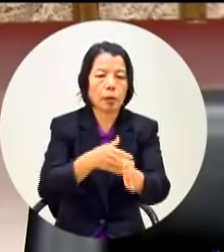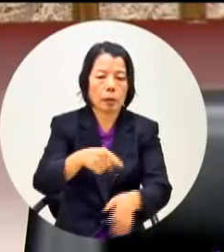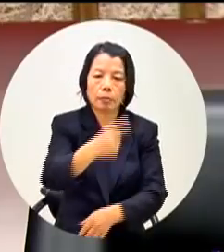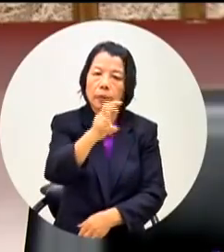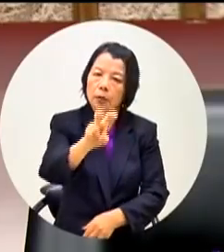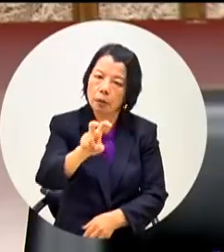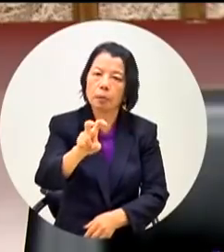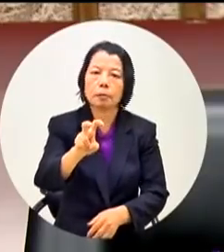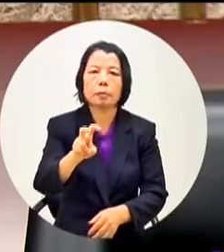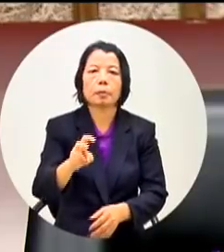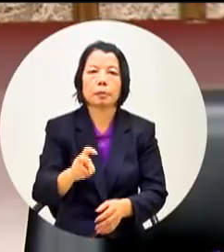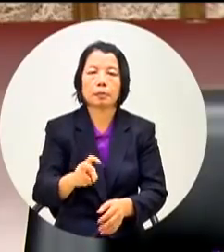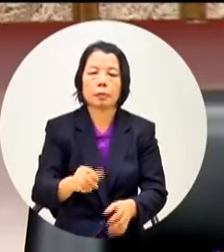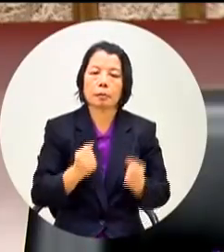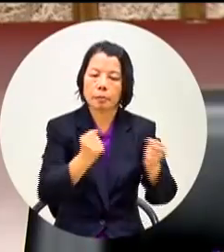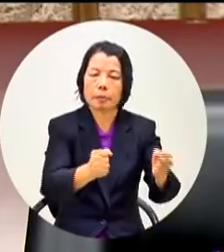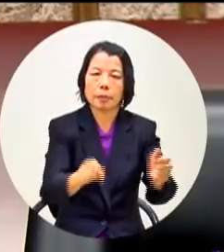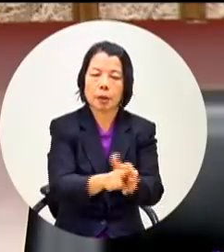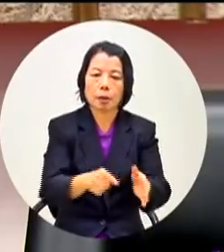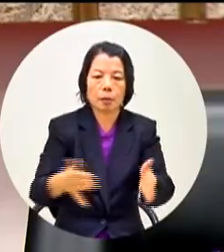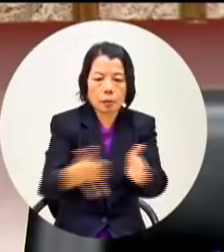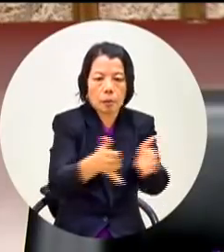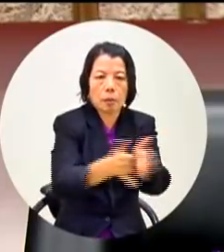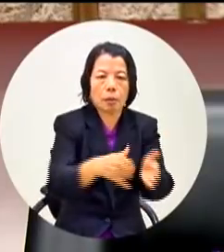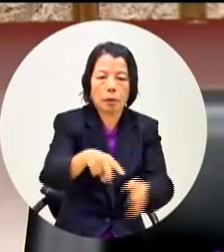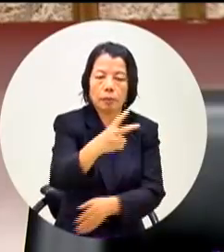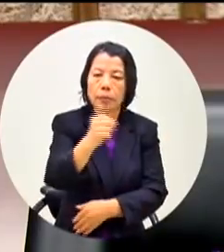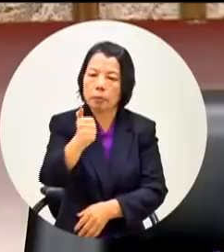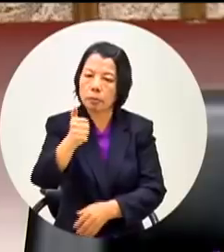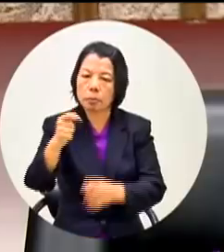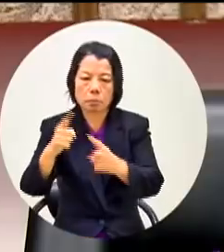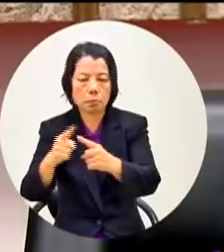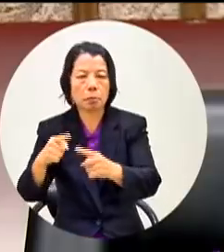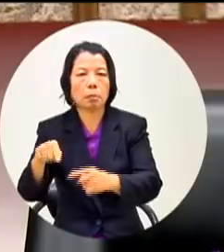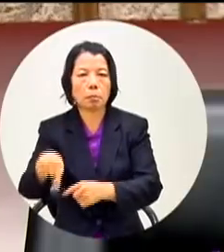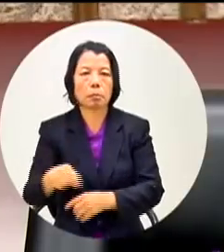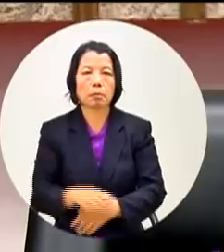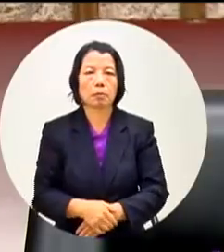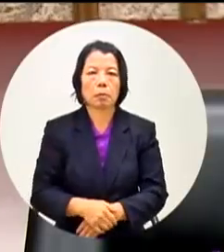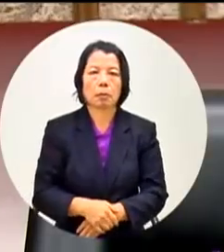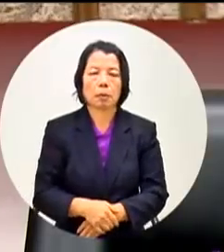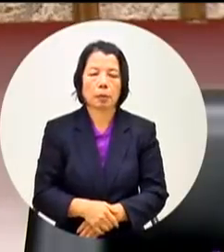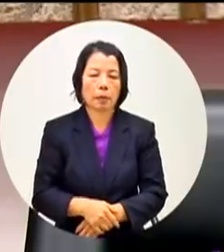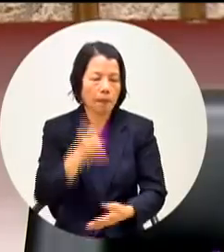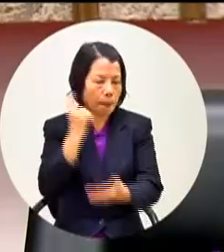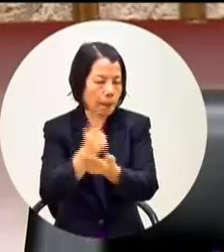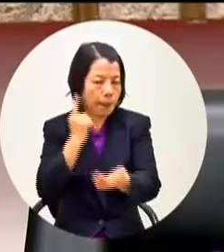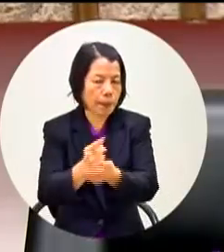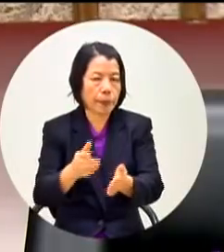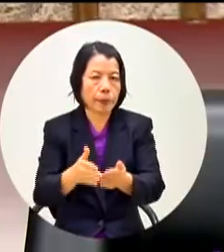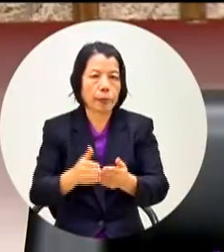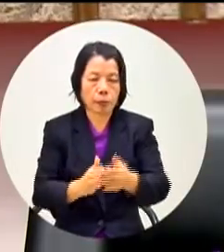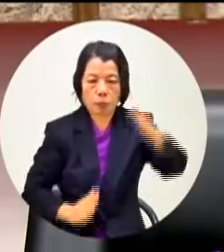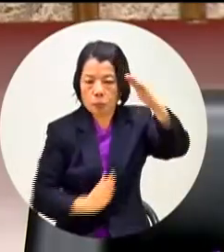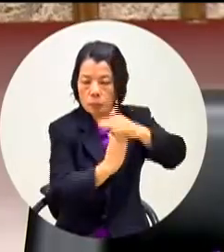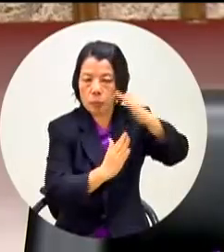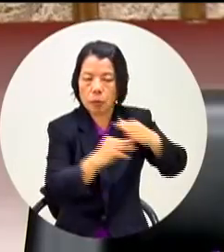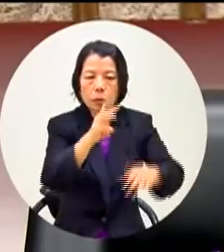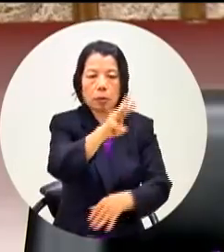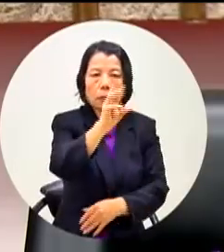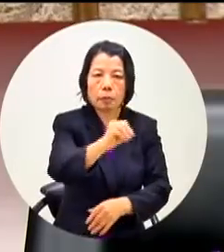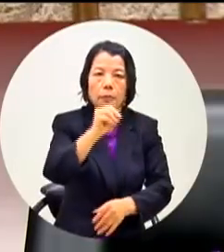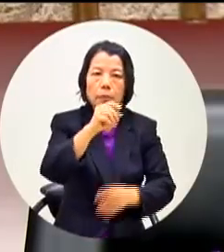是250人。那系统呢，每日最高上限是300人。好，我这边有列哈，截至